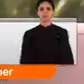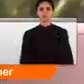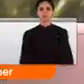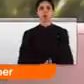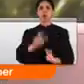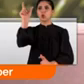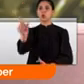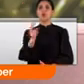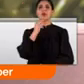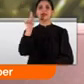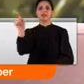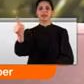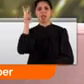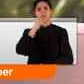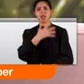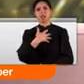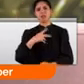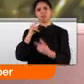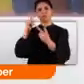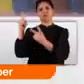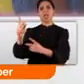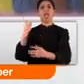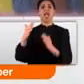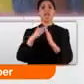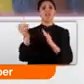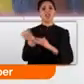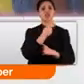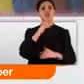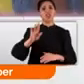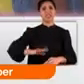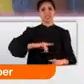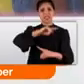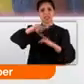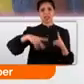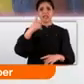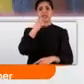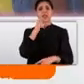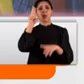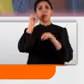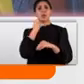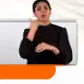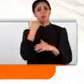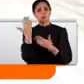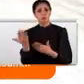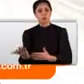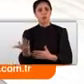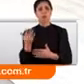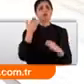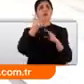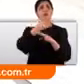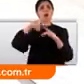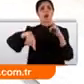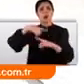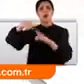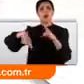Gülperi Arslanteke gözü yaşlı bir anneydi. Evden kaçan kızını arıyordu. 2 yıldır gözüne uyku girmiyor, bakmadığı yer